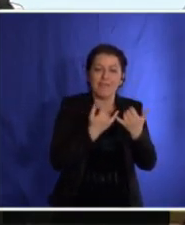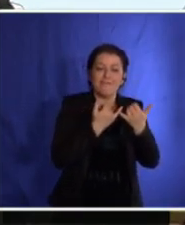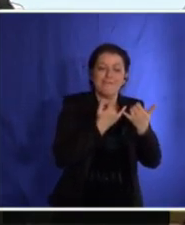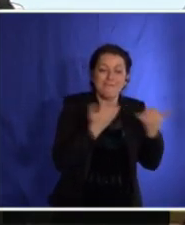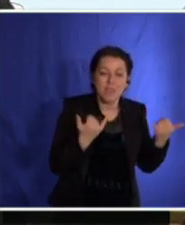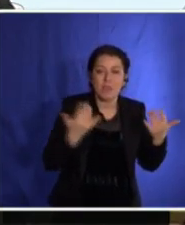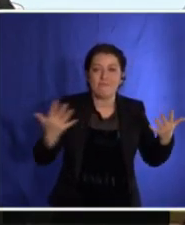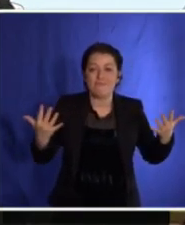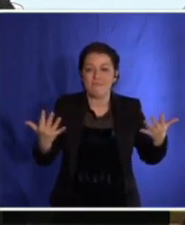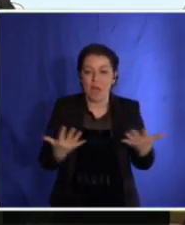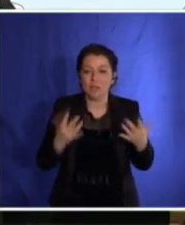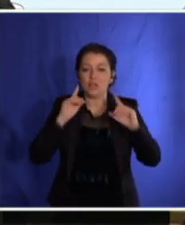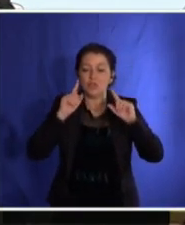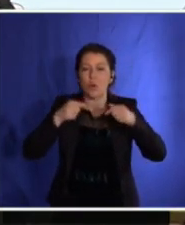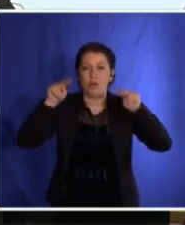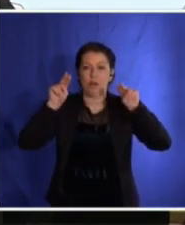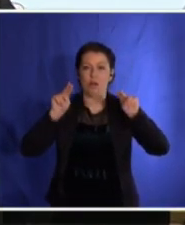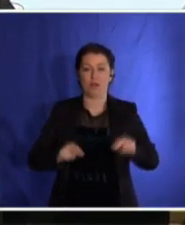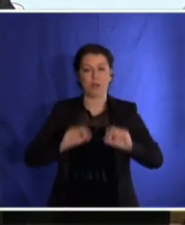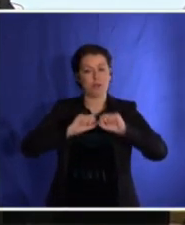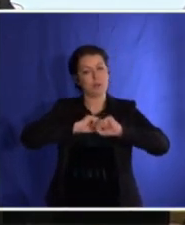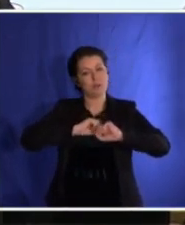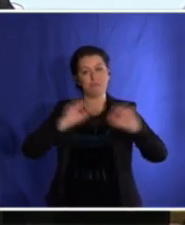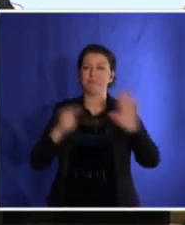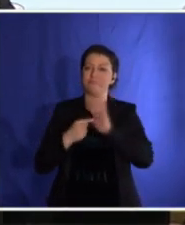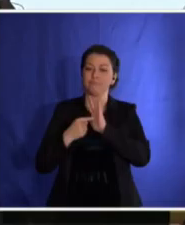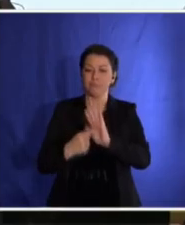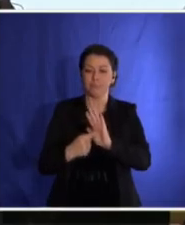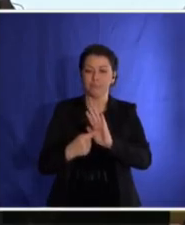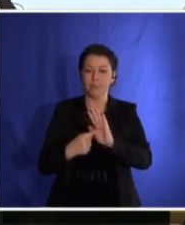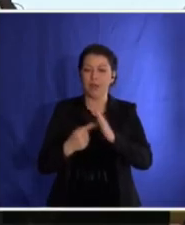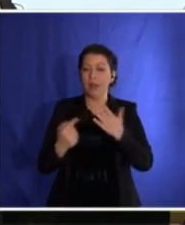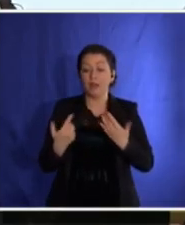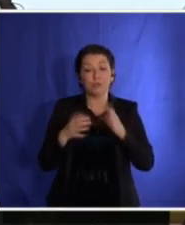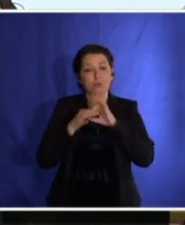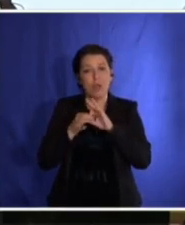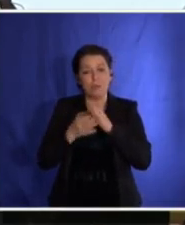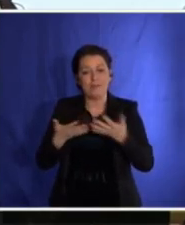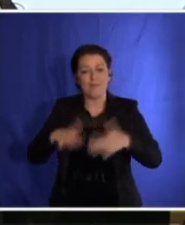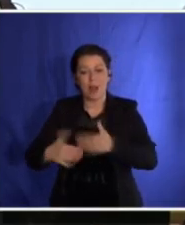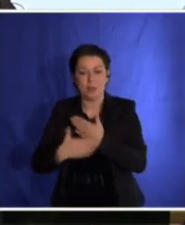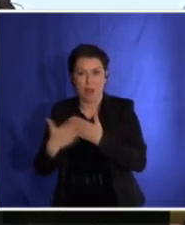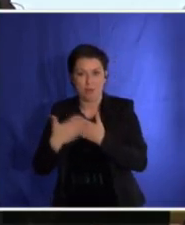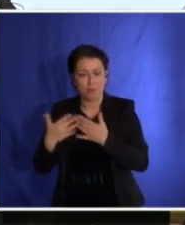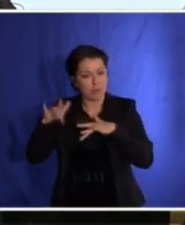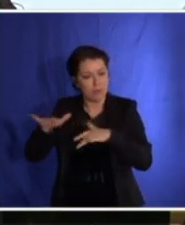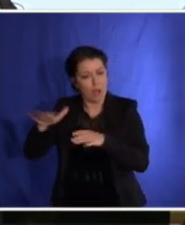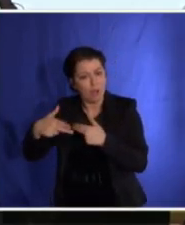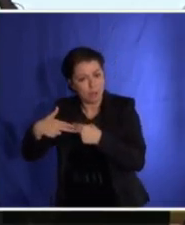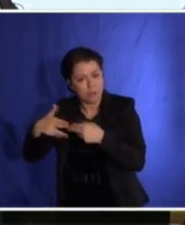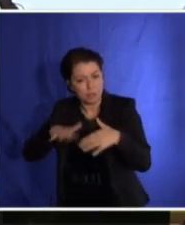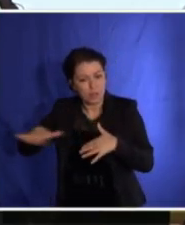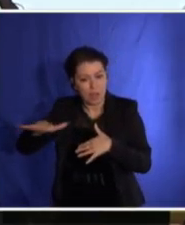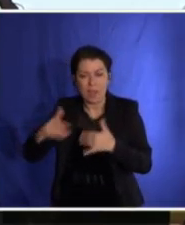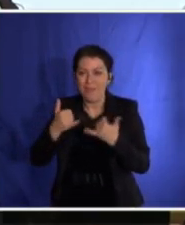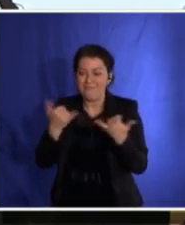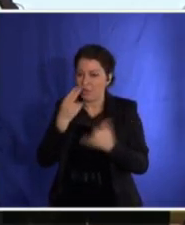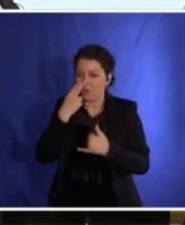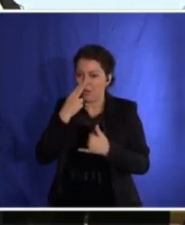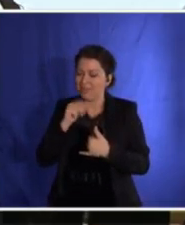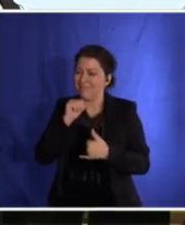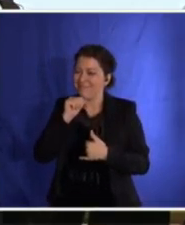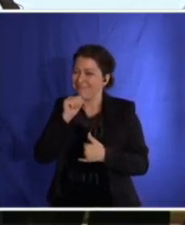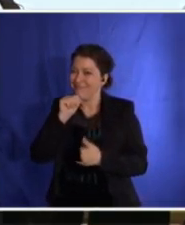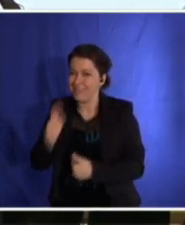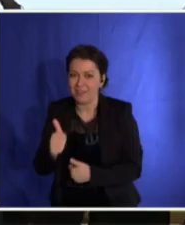zu machen. Und ich glaube, wir können gerade an einem Fallbeispiel in nächster Nähe erleben, wie man es nicht machen kann